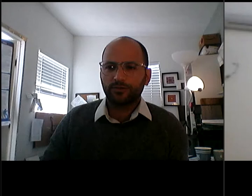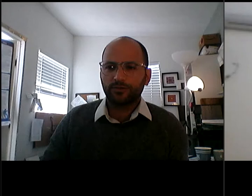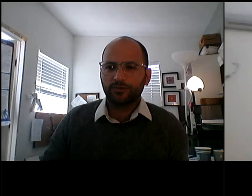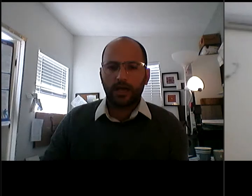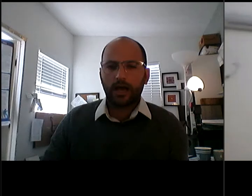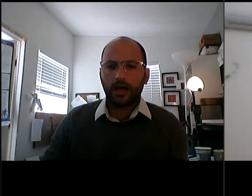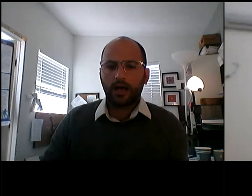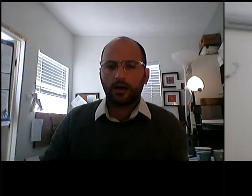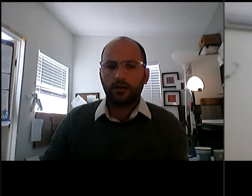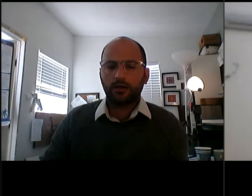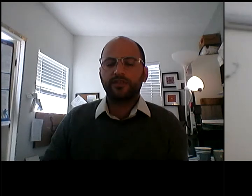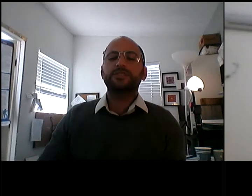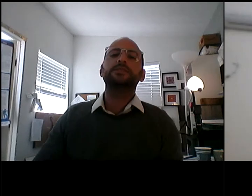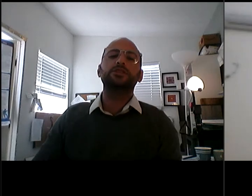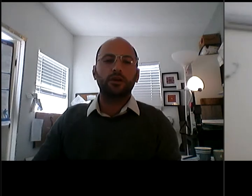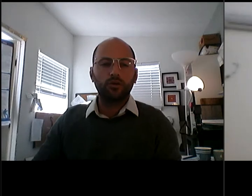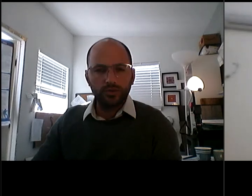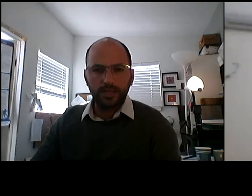אז